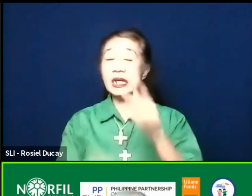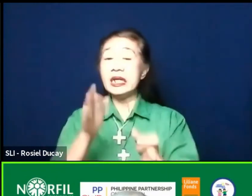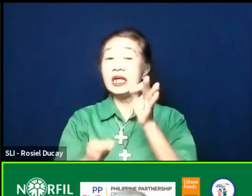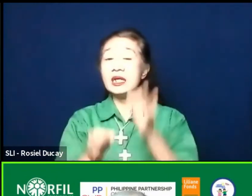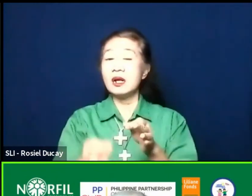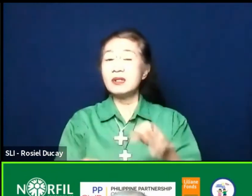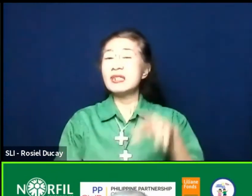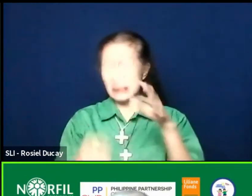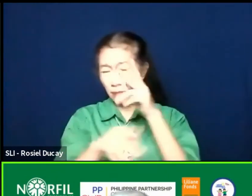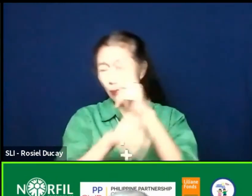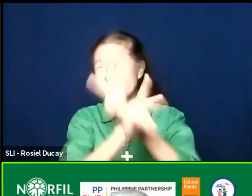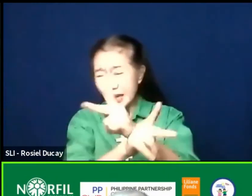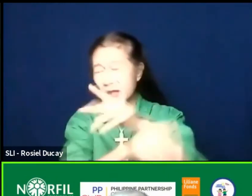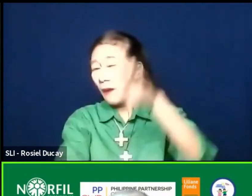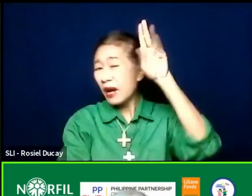ng